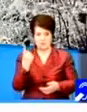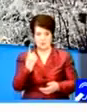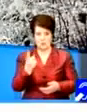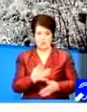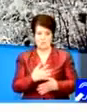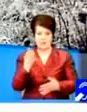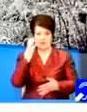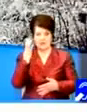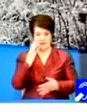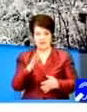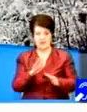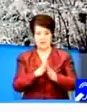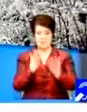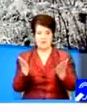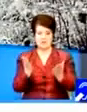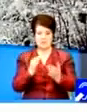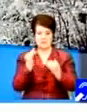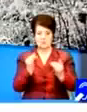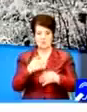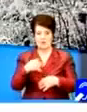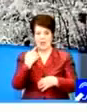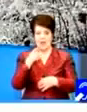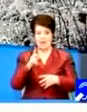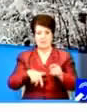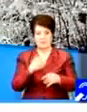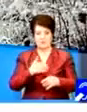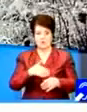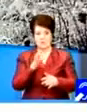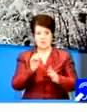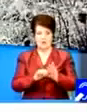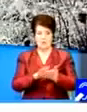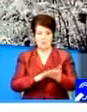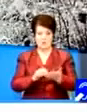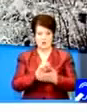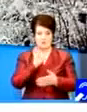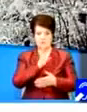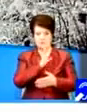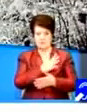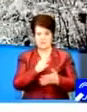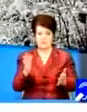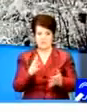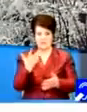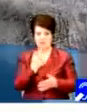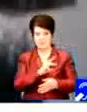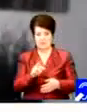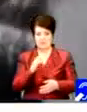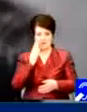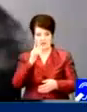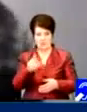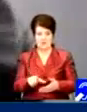mai negre pagini în istoria neamului nostru, omorând în Valea Siretului din nordul Bucovinei peste 3.000 de români.